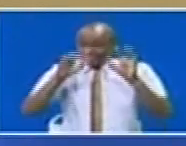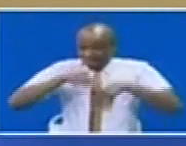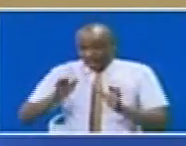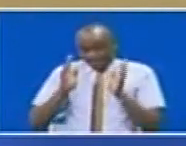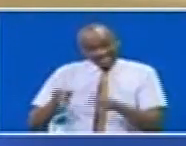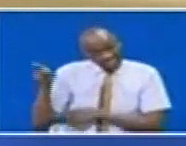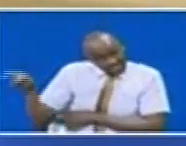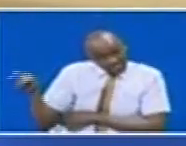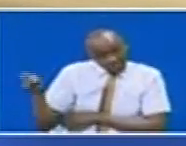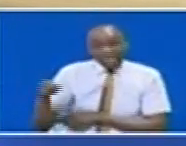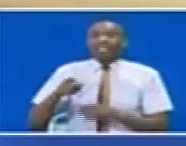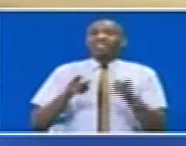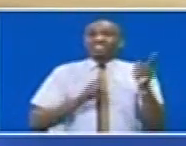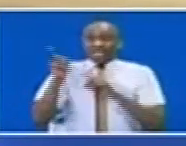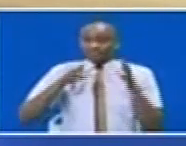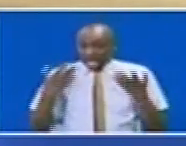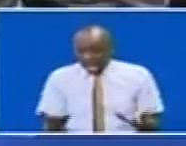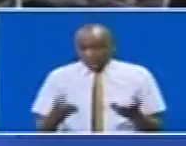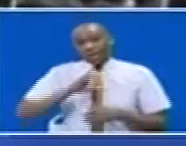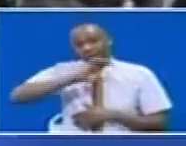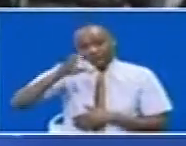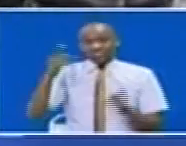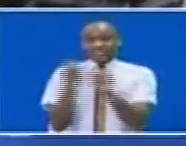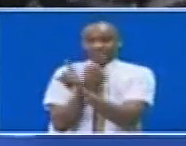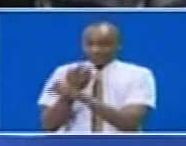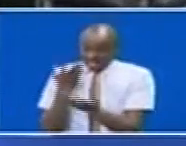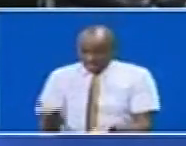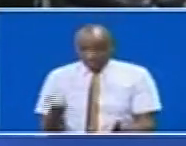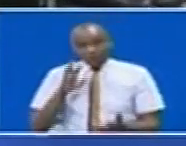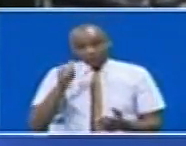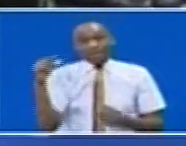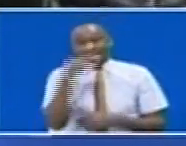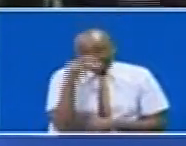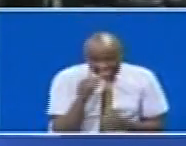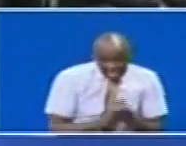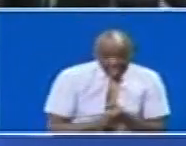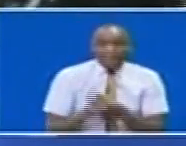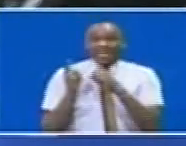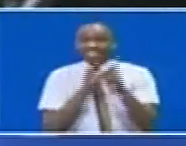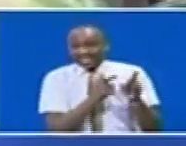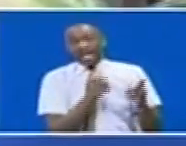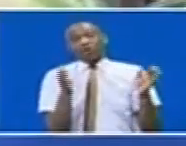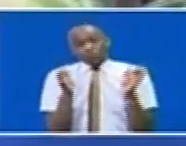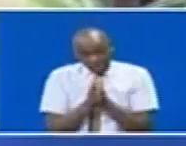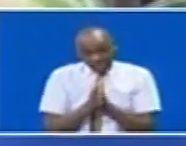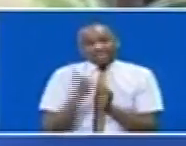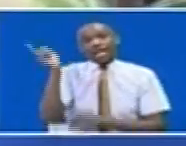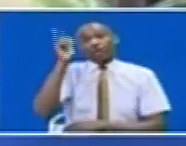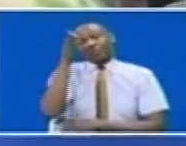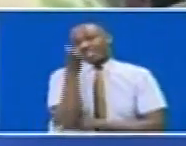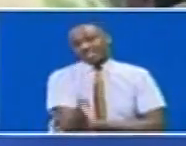hawa usafirisha tikiti maji hadi kaunti nyingine ikiwemo Garissa, Mandera na hata jijini